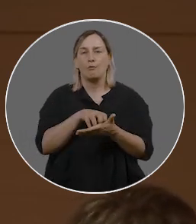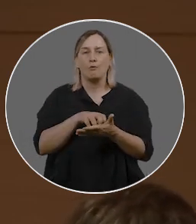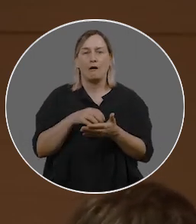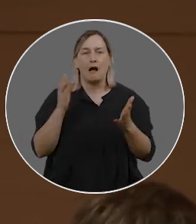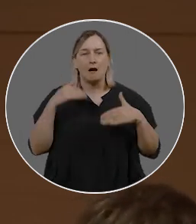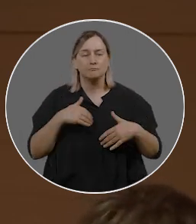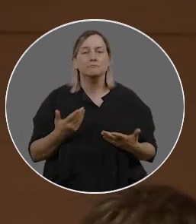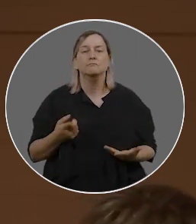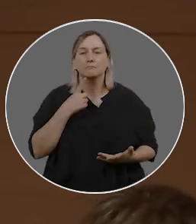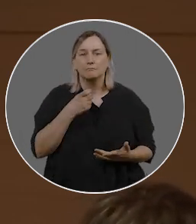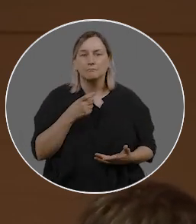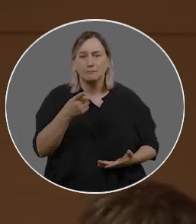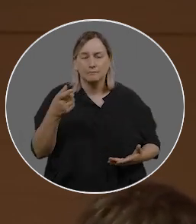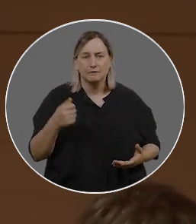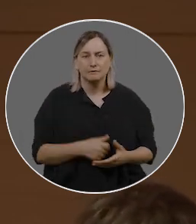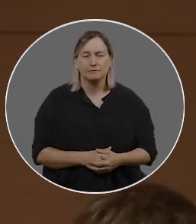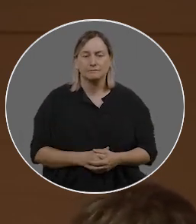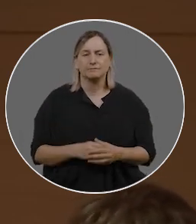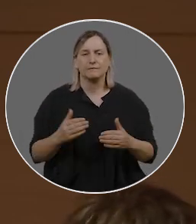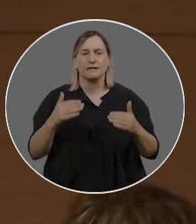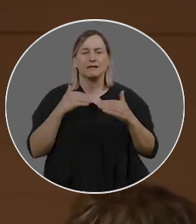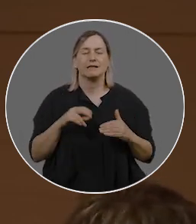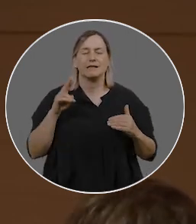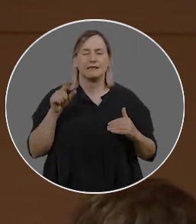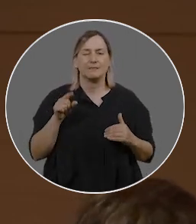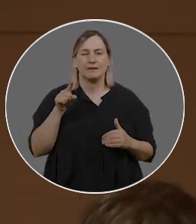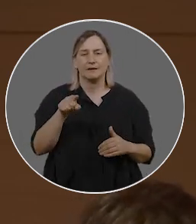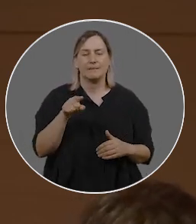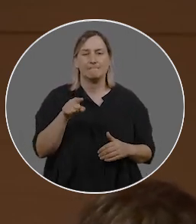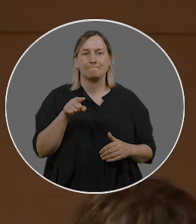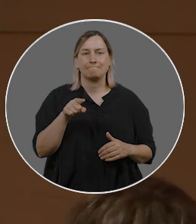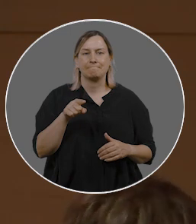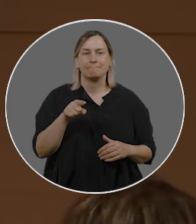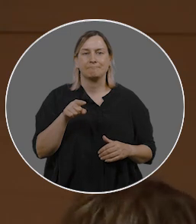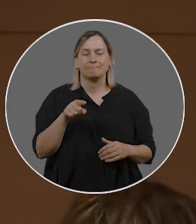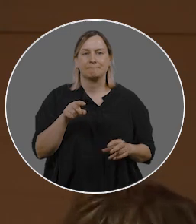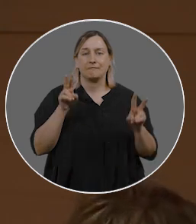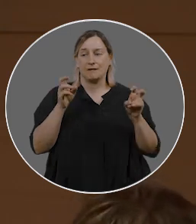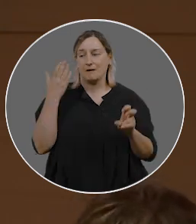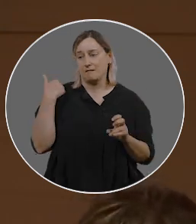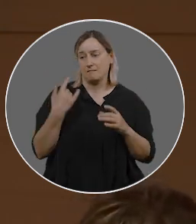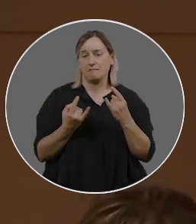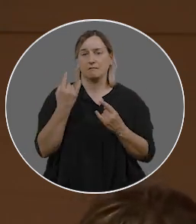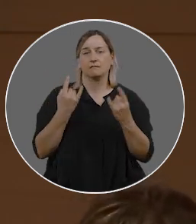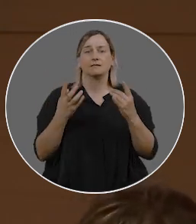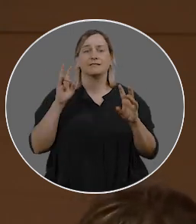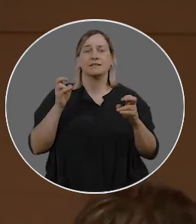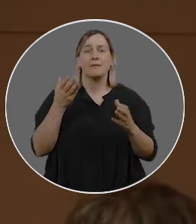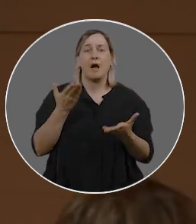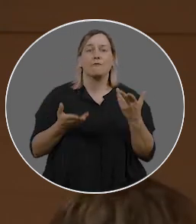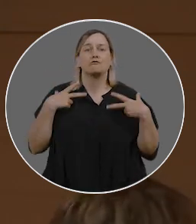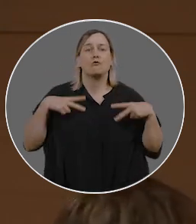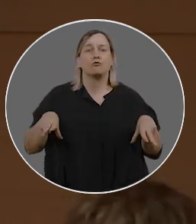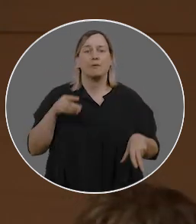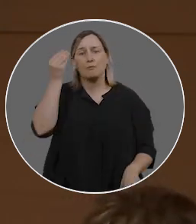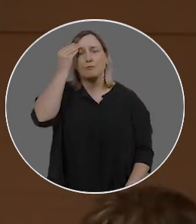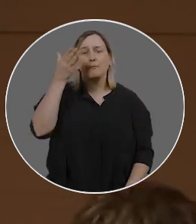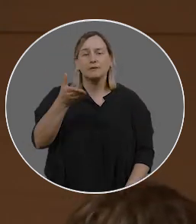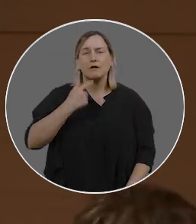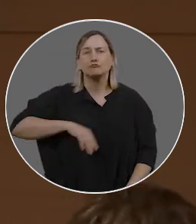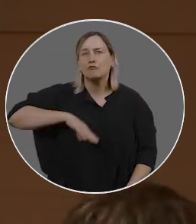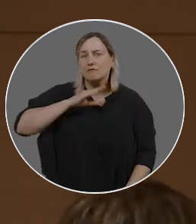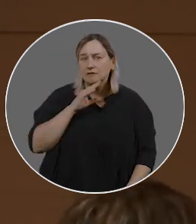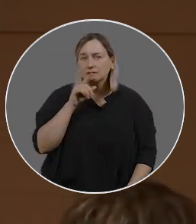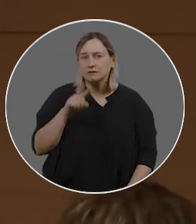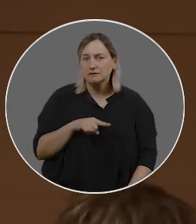ser? I relacionat amb això també, un tema que ha sorgit, les avaluacions automàtiques. Creus que és suficient